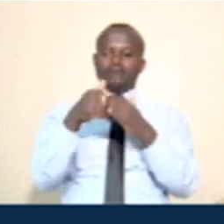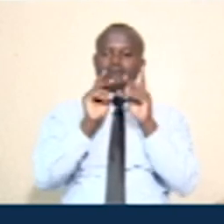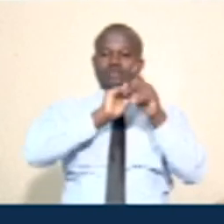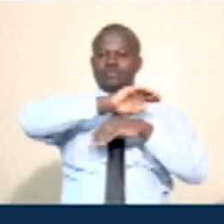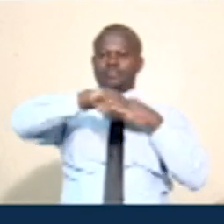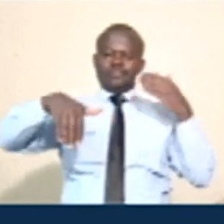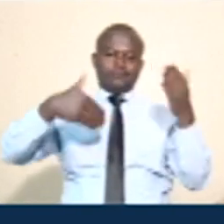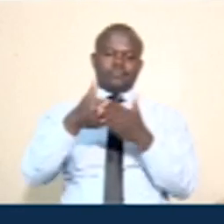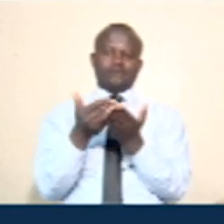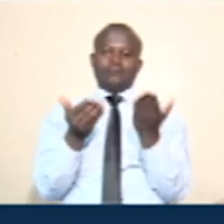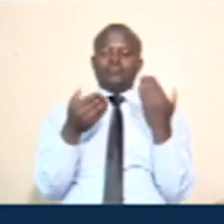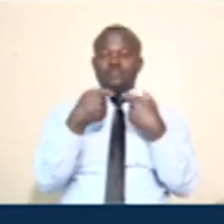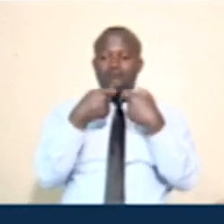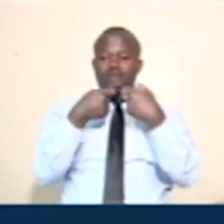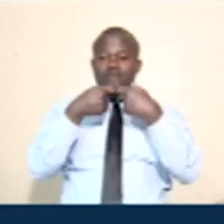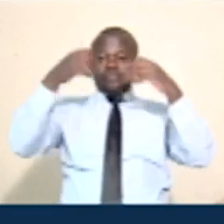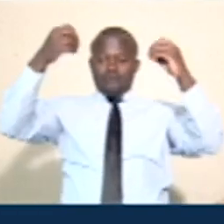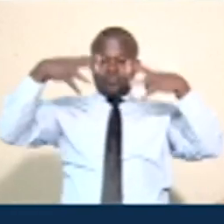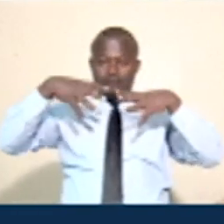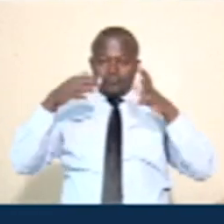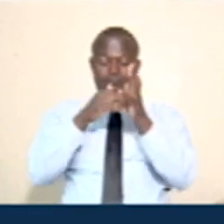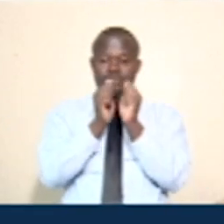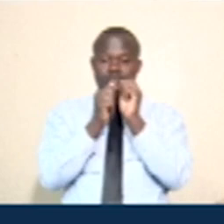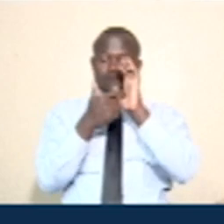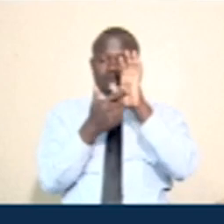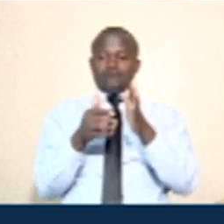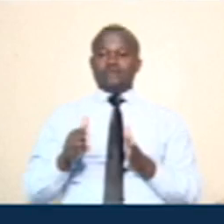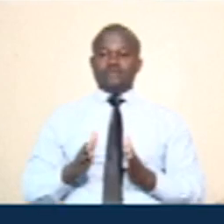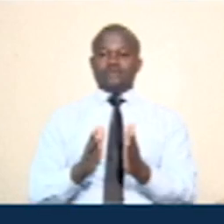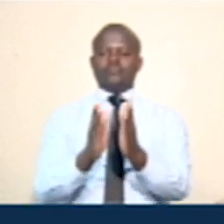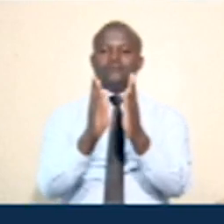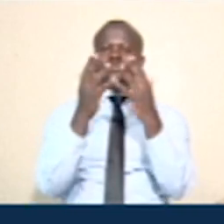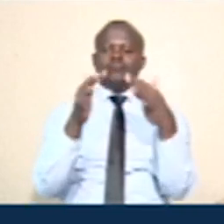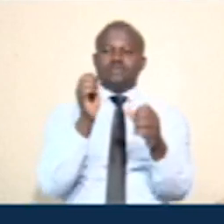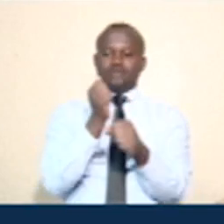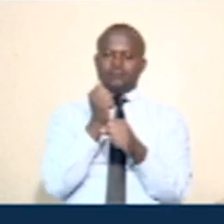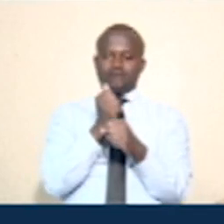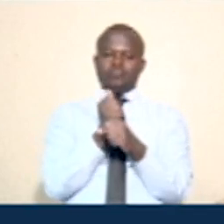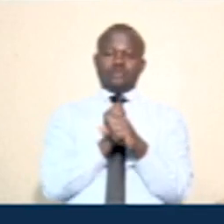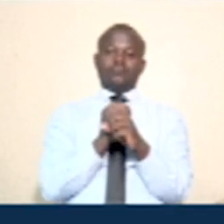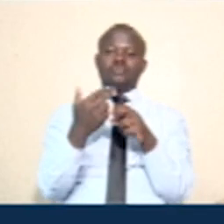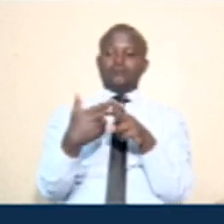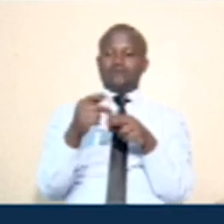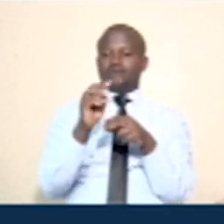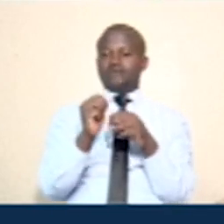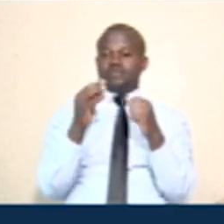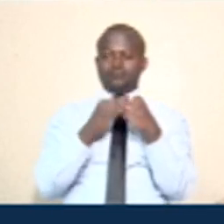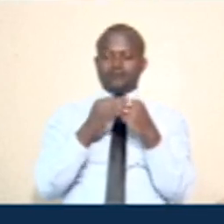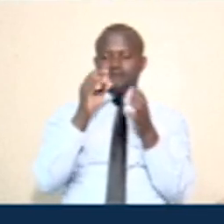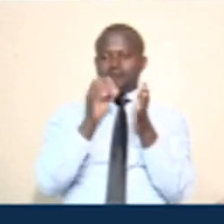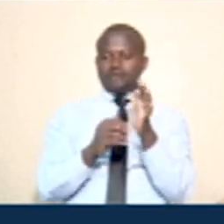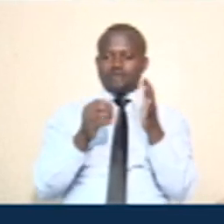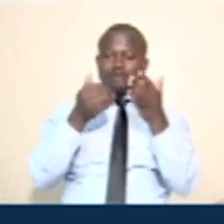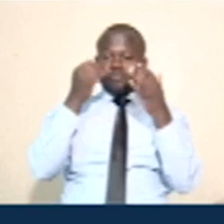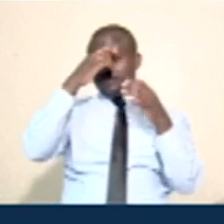abaturage amashanyarazi no kumurikira imihanda yari imaze gukorwa ireshya na kilometero 8 n'igice